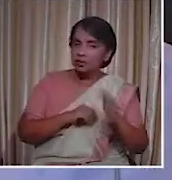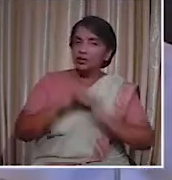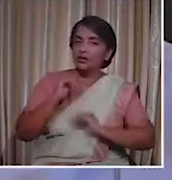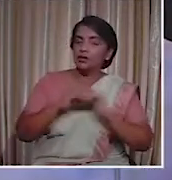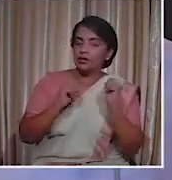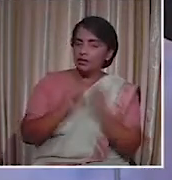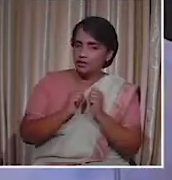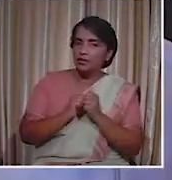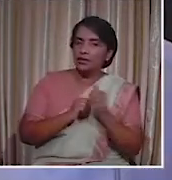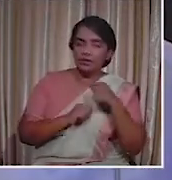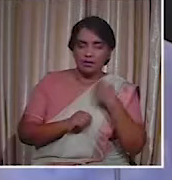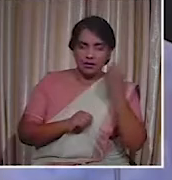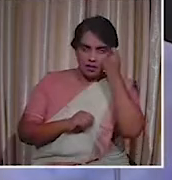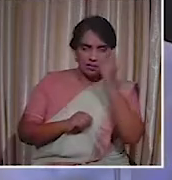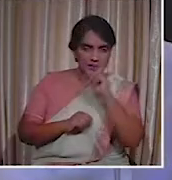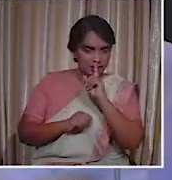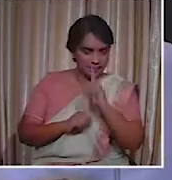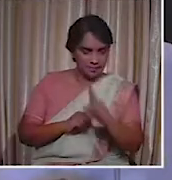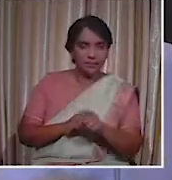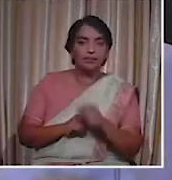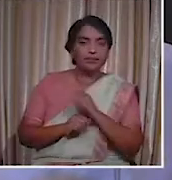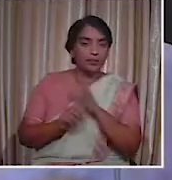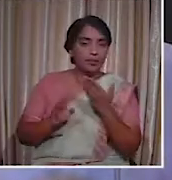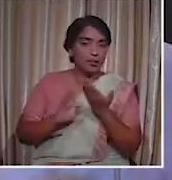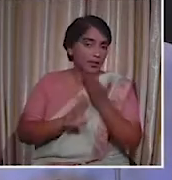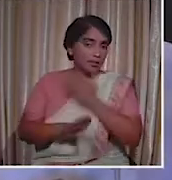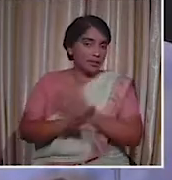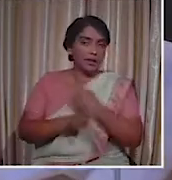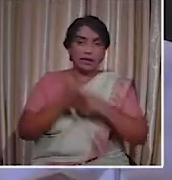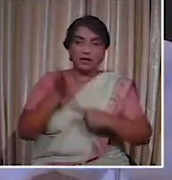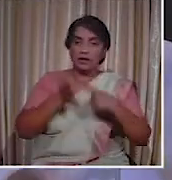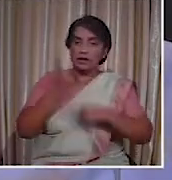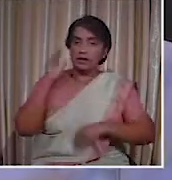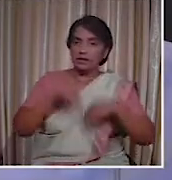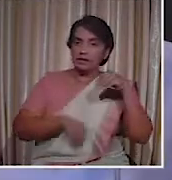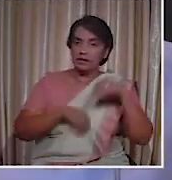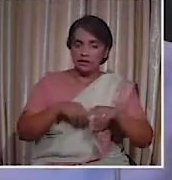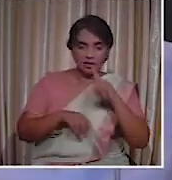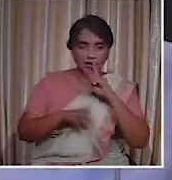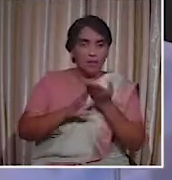ක්‍රියාමාර්ග යෝජනා කර තිබෙනවා. පූර්ව ඡන්දය ප්‍රකාශ කිරීම